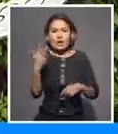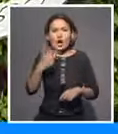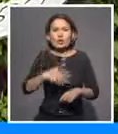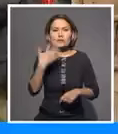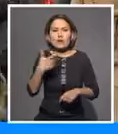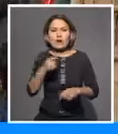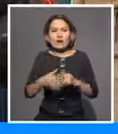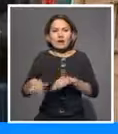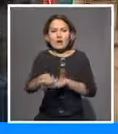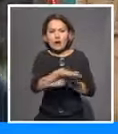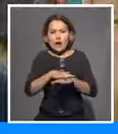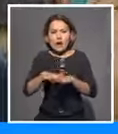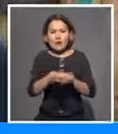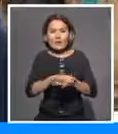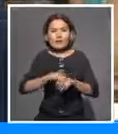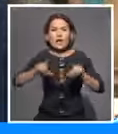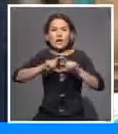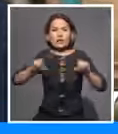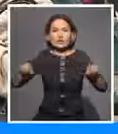35 гектар аумақты алып жатқан кешенде